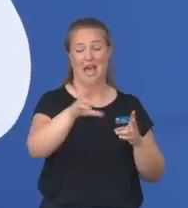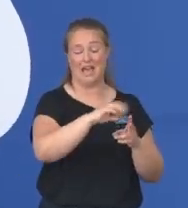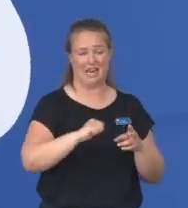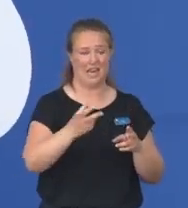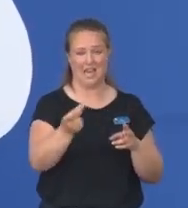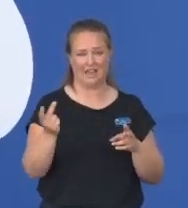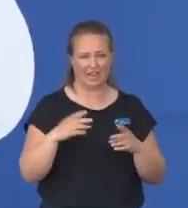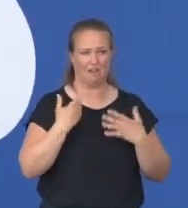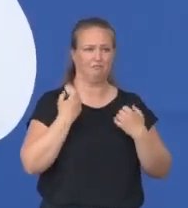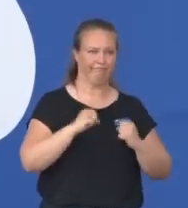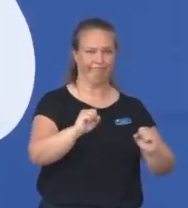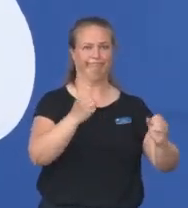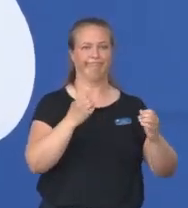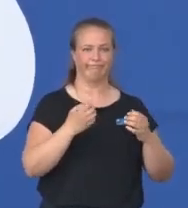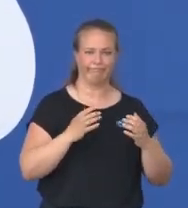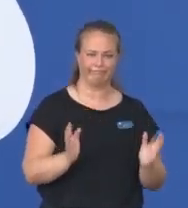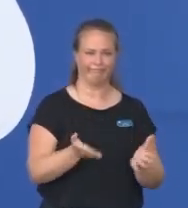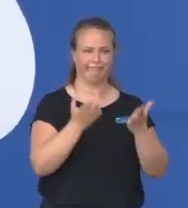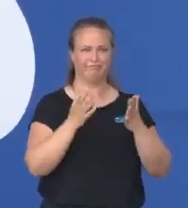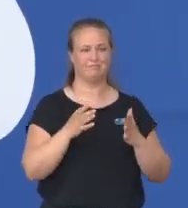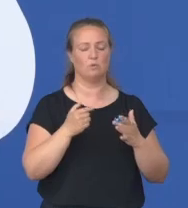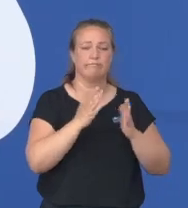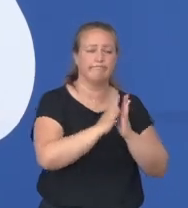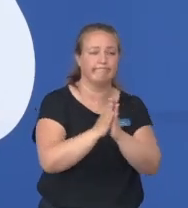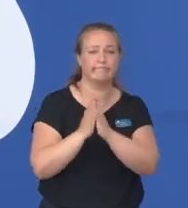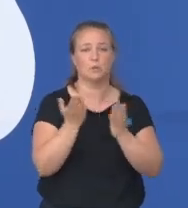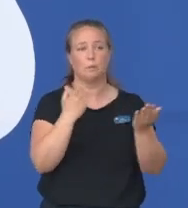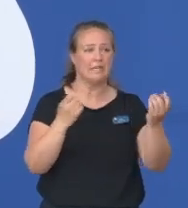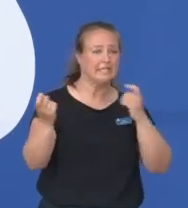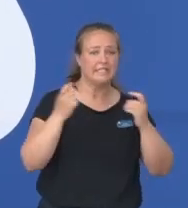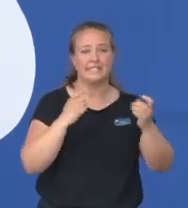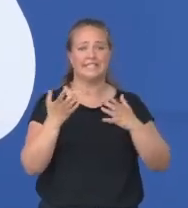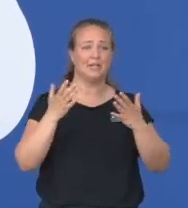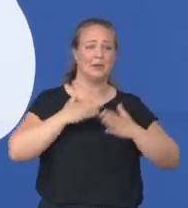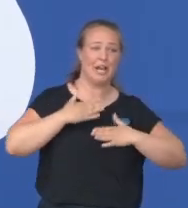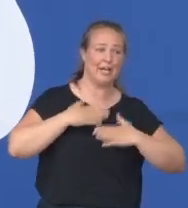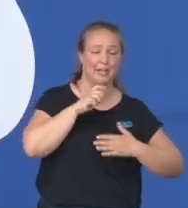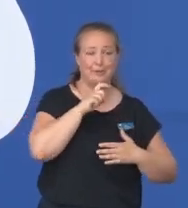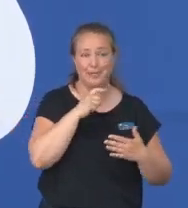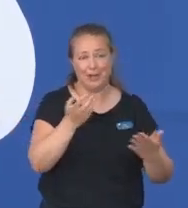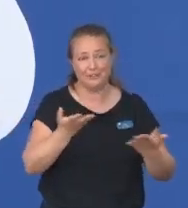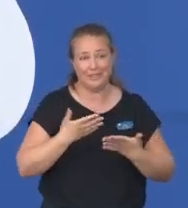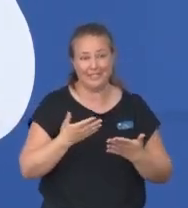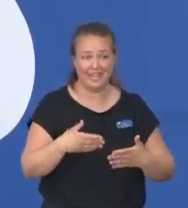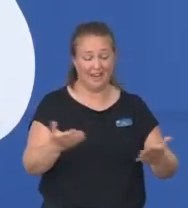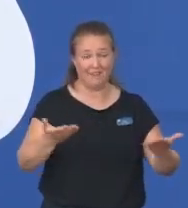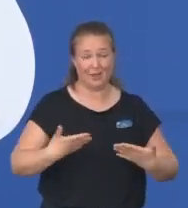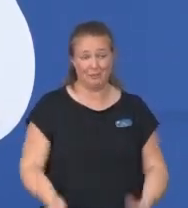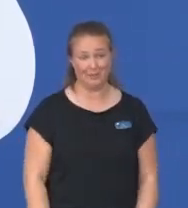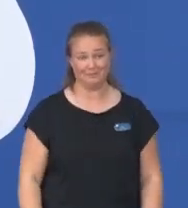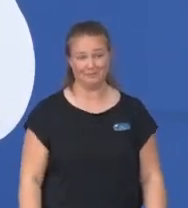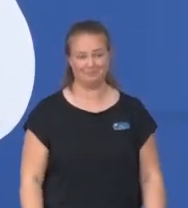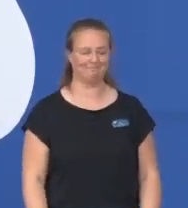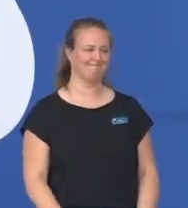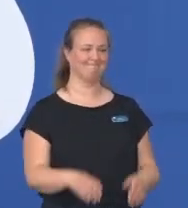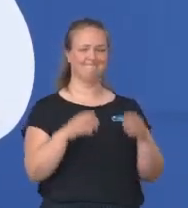passa på att be er komma och prata och lämna förslag. Kritiska frågor som glada förhoppningar. Fantastiskt. Ja, men